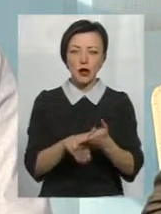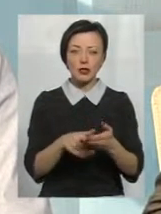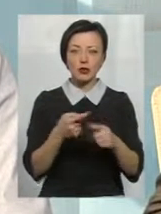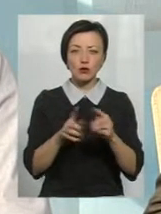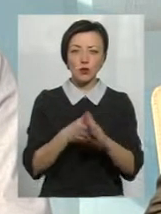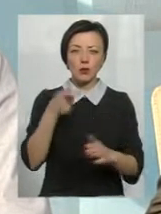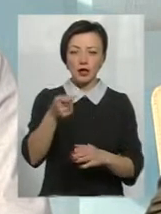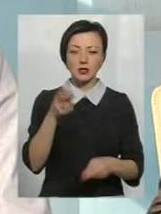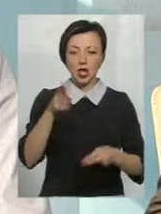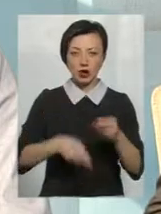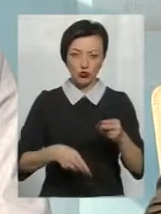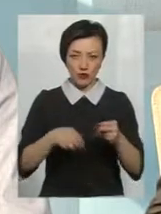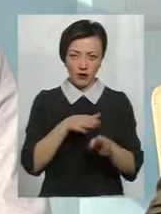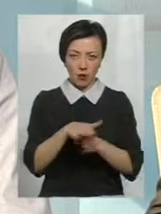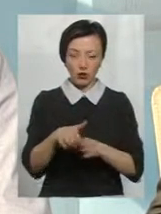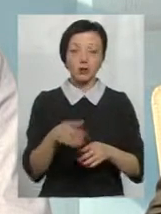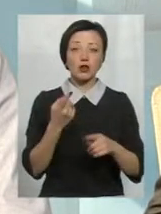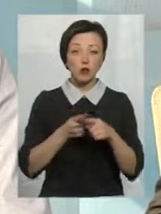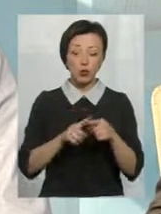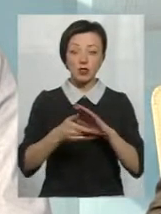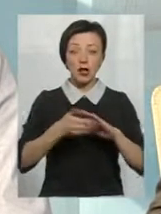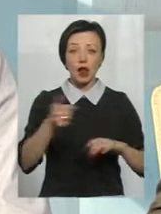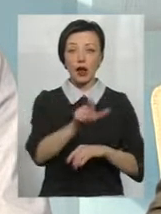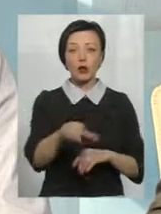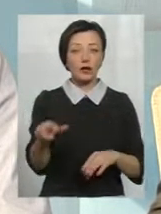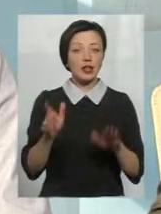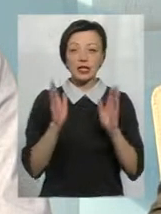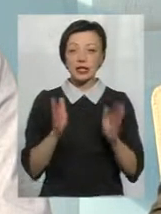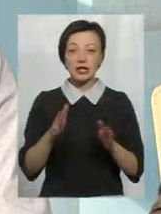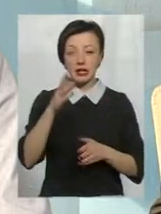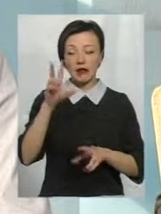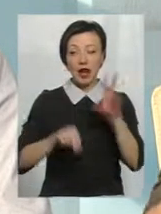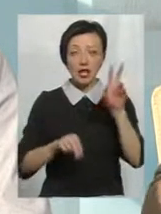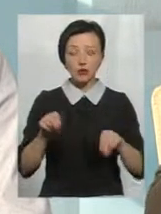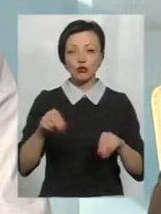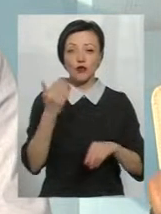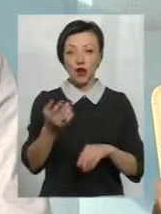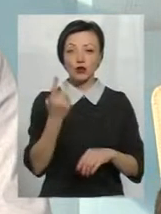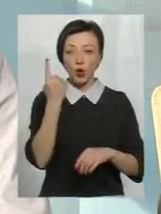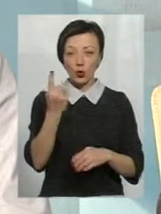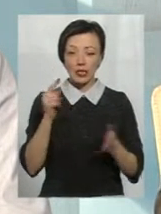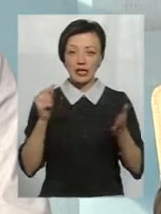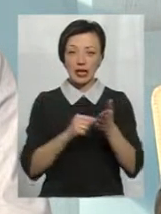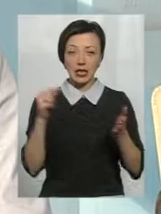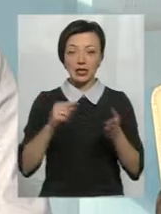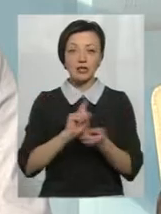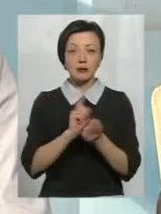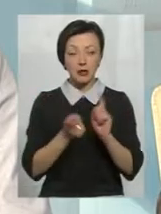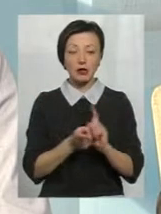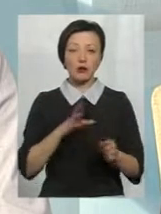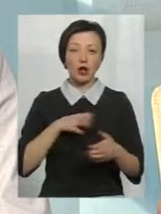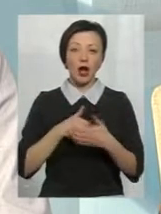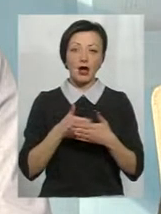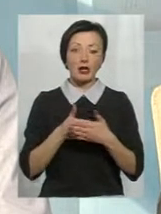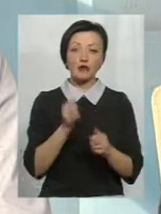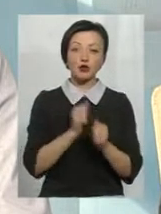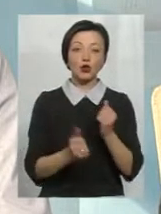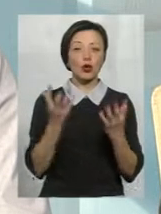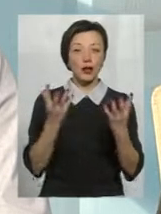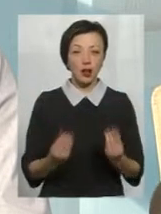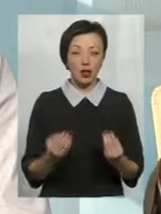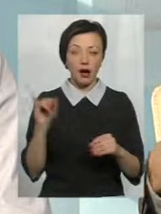петицію доробляти. Тому закликаю людей не тільки надіятись на те, що ваш один клік щось змінить, а бути активними щодня